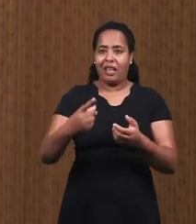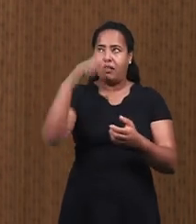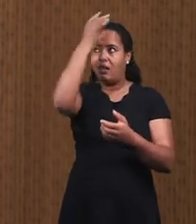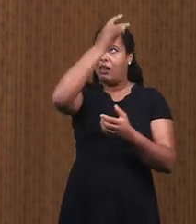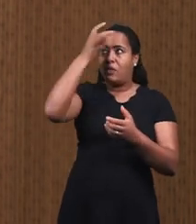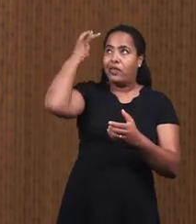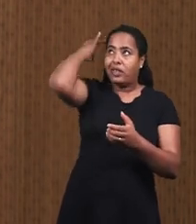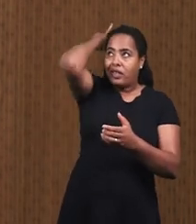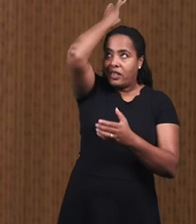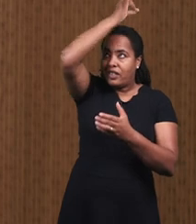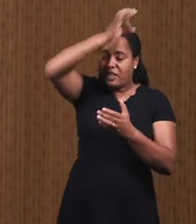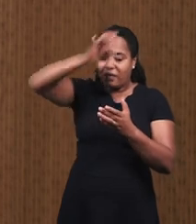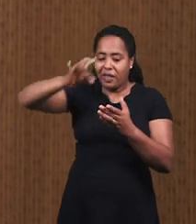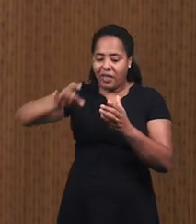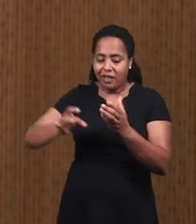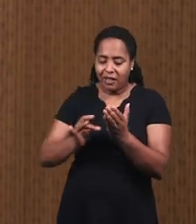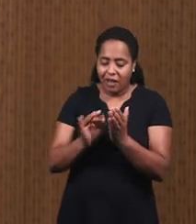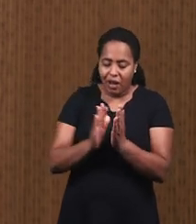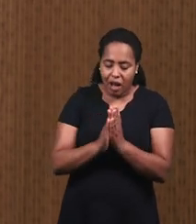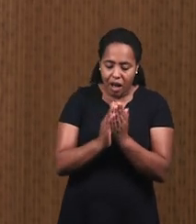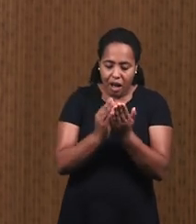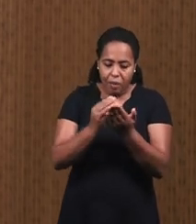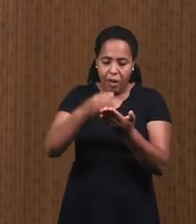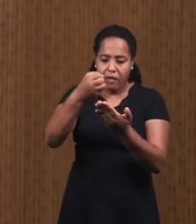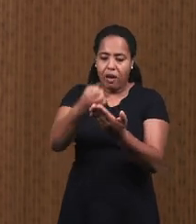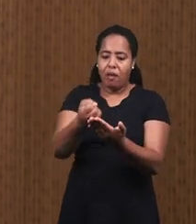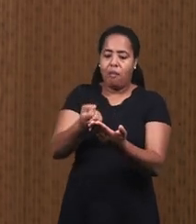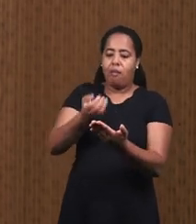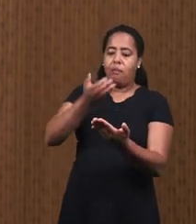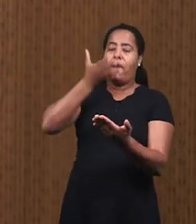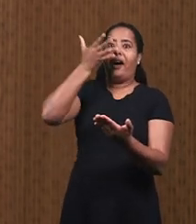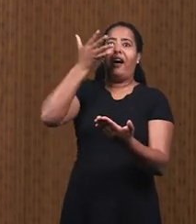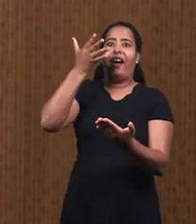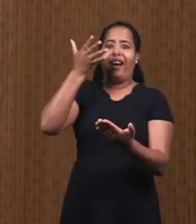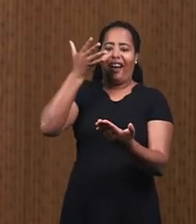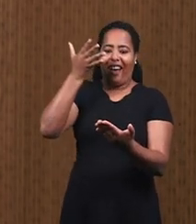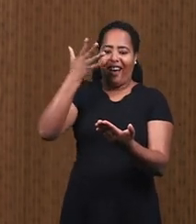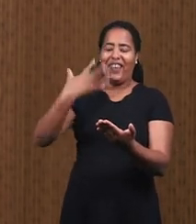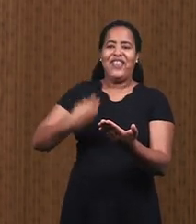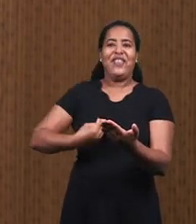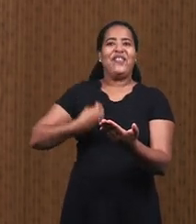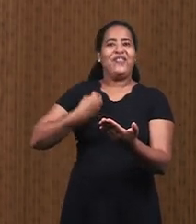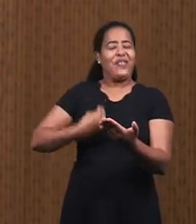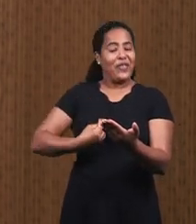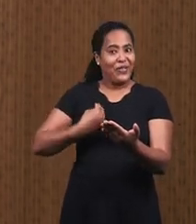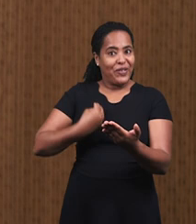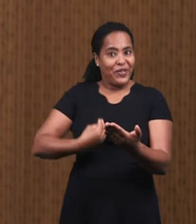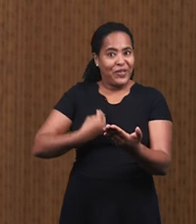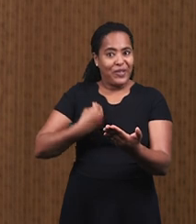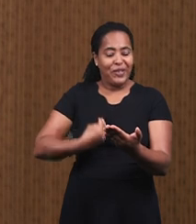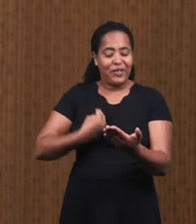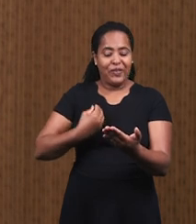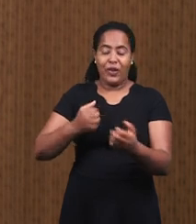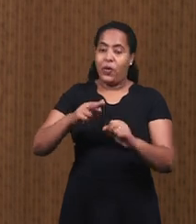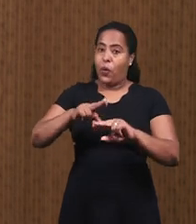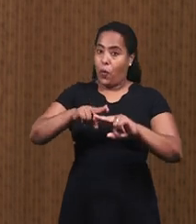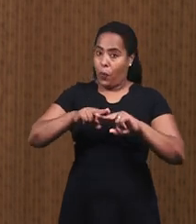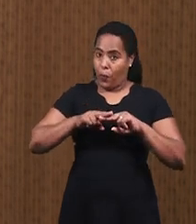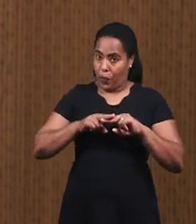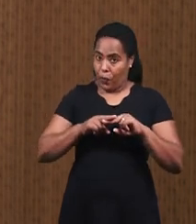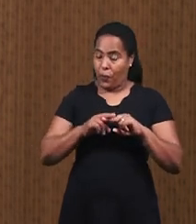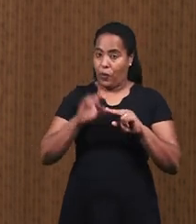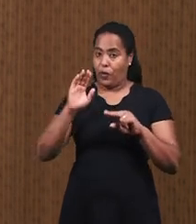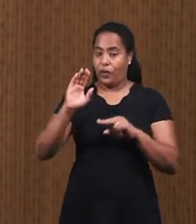éternelle? C'est le Saint-Esprit. Donc la parole doit être révélée. Donc la parole doit être vivante. C'est pour cela que la lettre